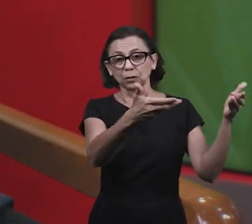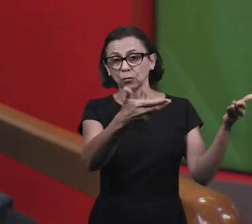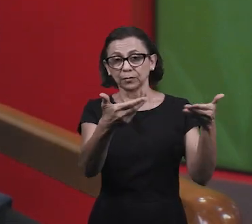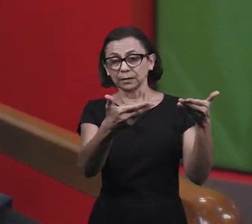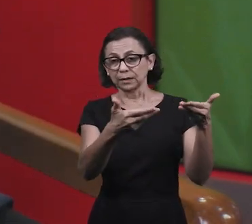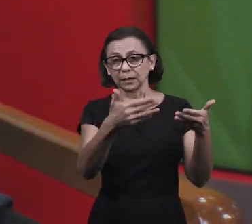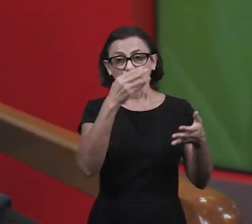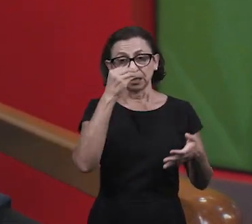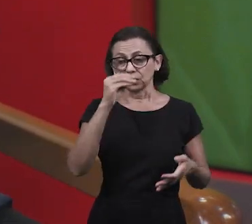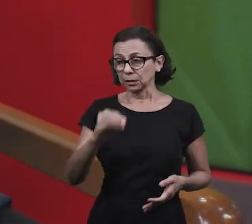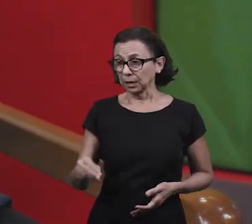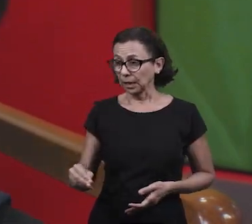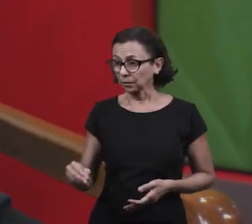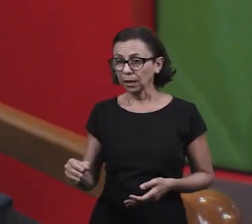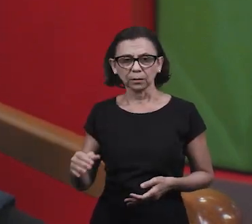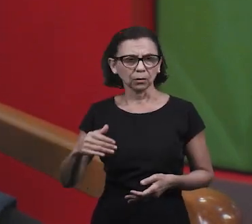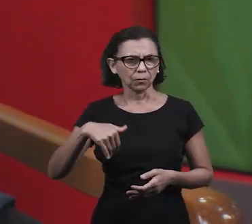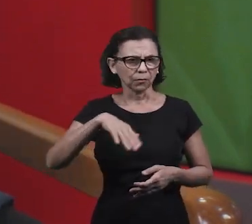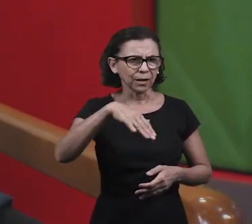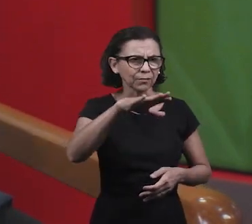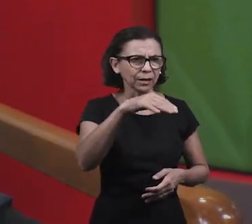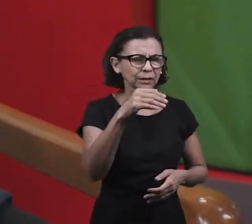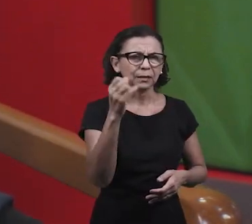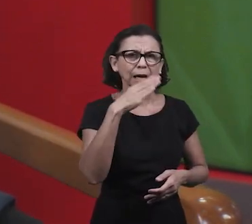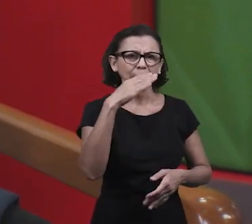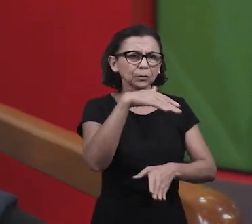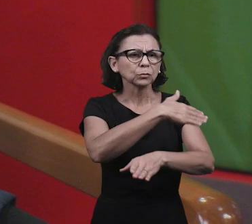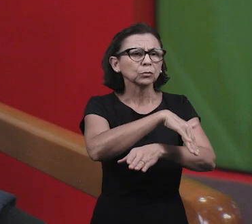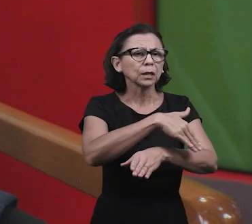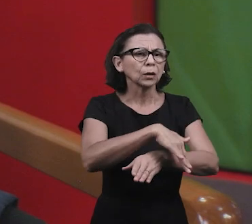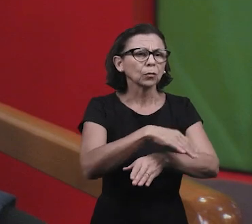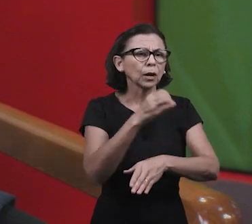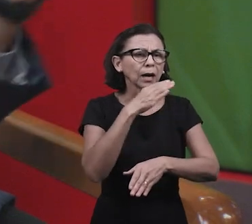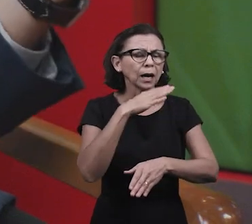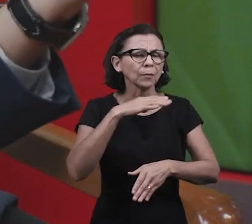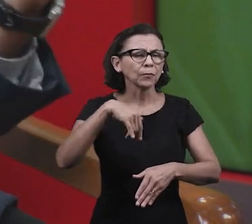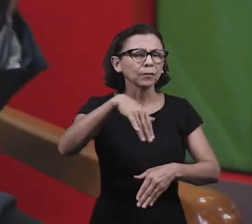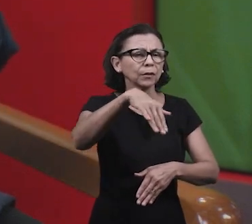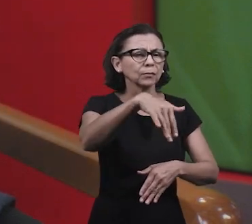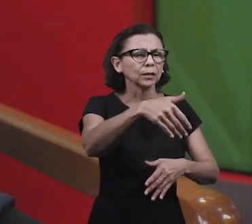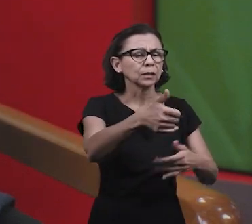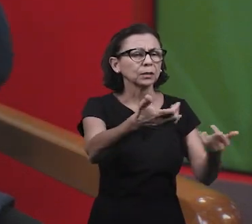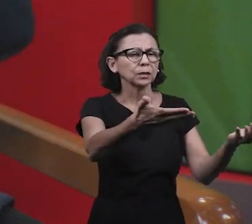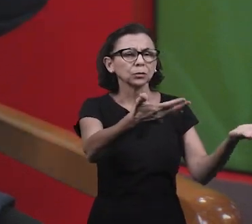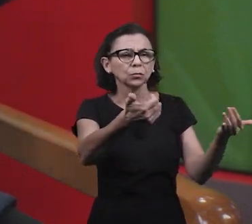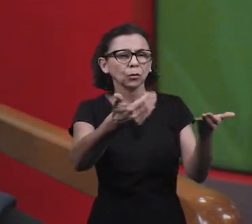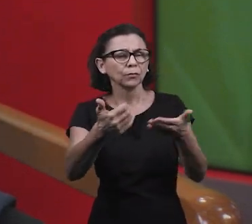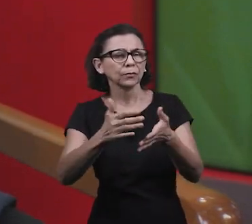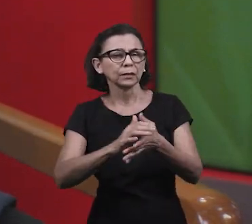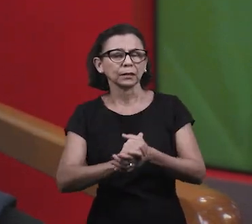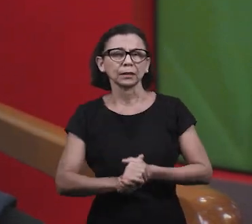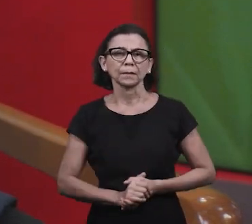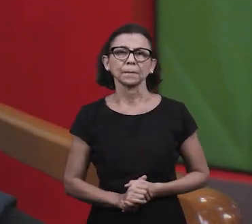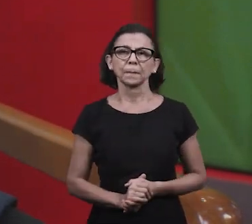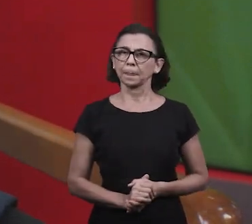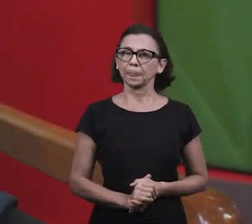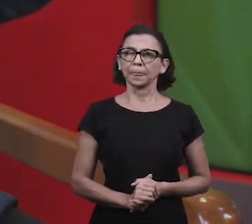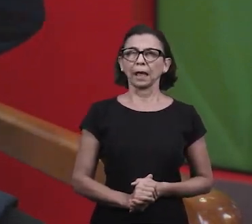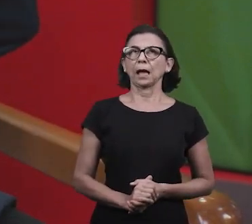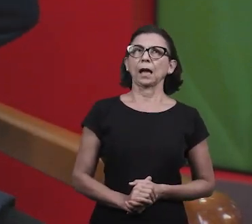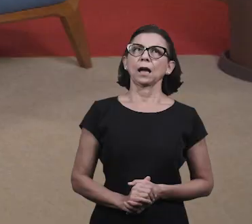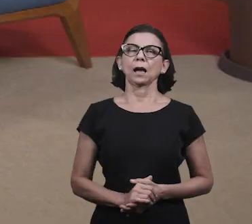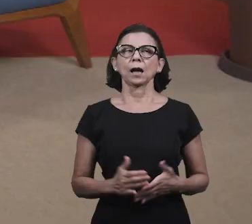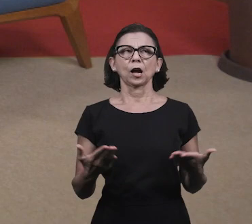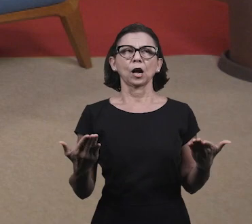départ ont rejeté, donc va dans la rue. Maintenant, il faut aller vite. Et n'apporte